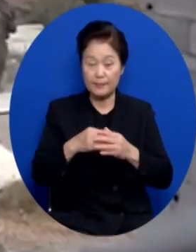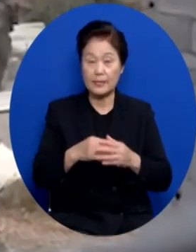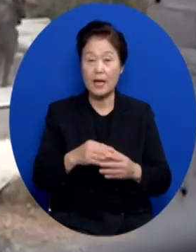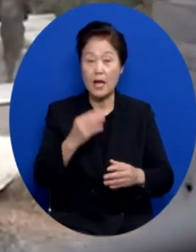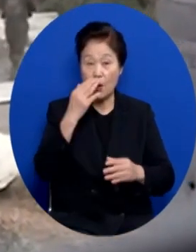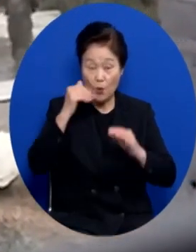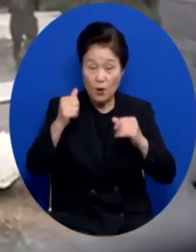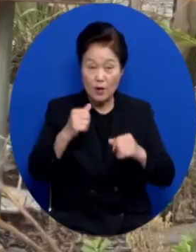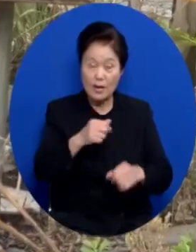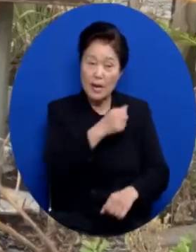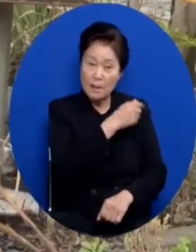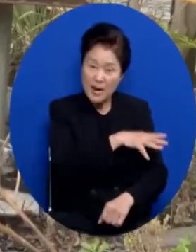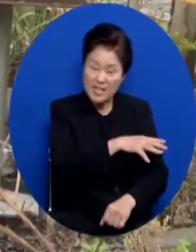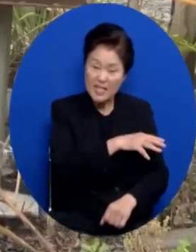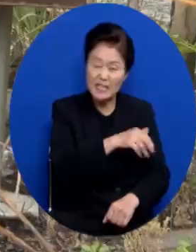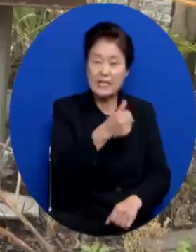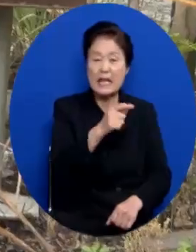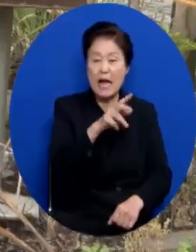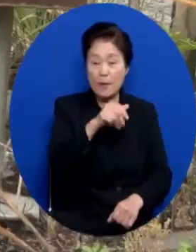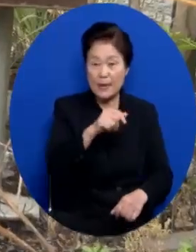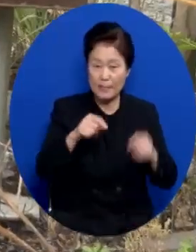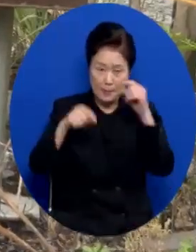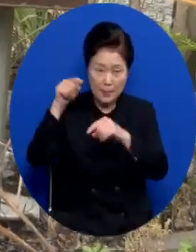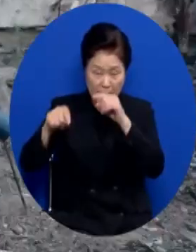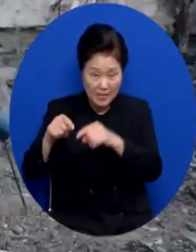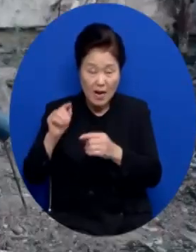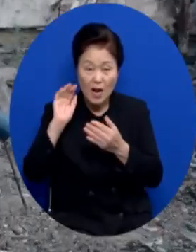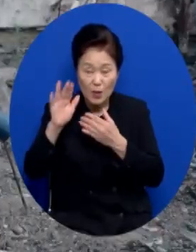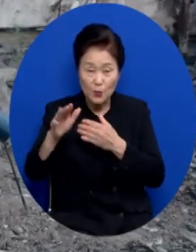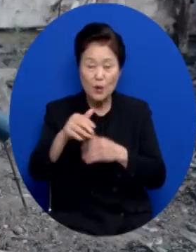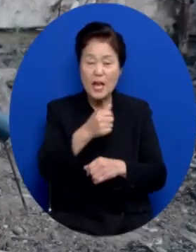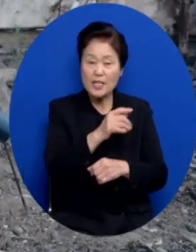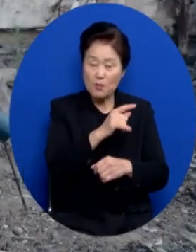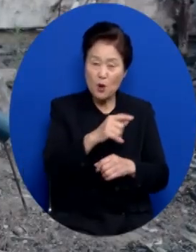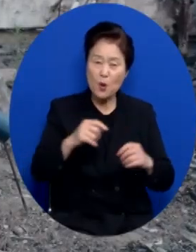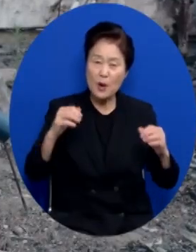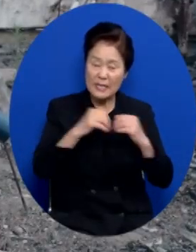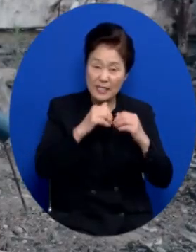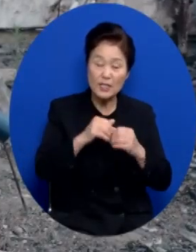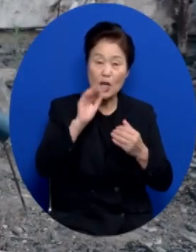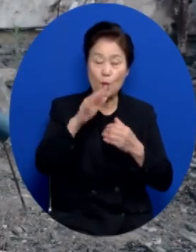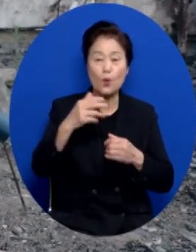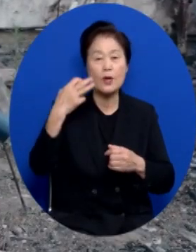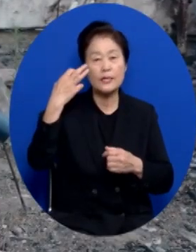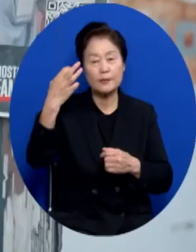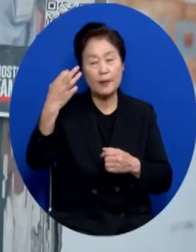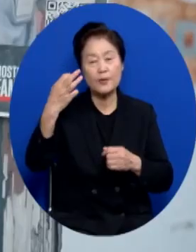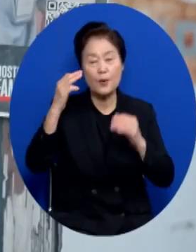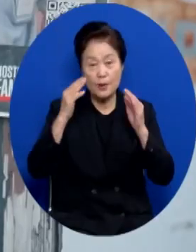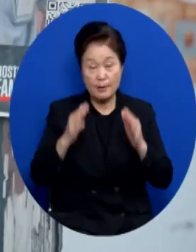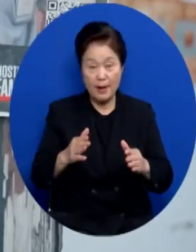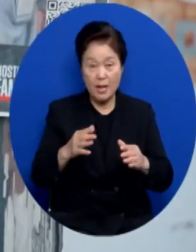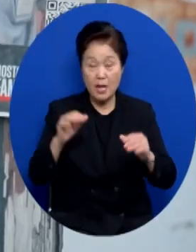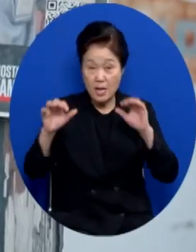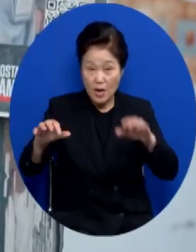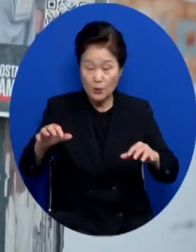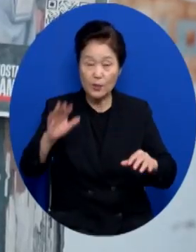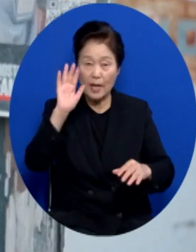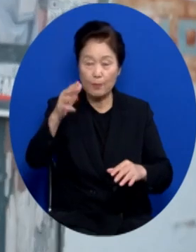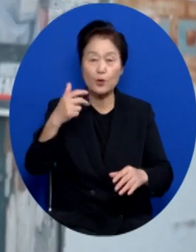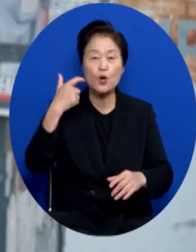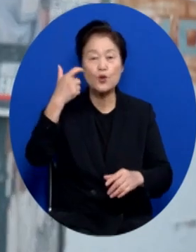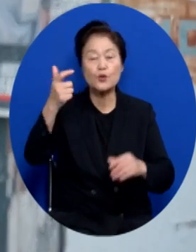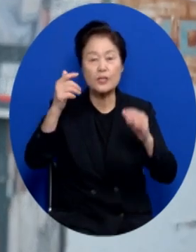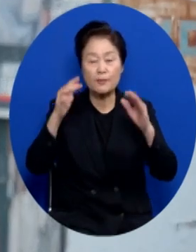이스라엘이 팔레스타인 무장정파 하마스에 기습당하고 헤즈볼라와 교전을 시작한 지 13개월 만으로 양측은 앞으로 60일